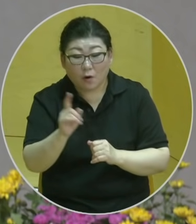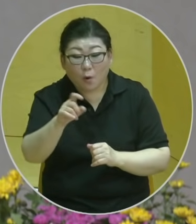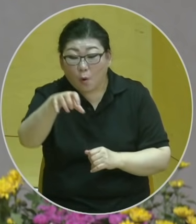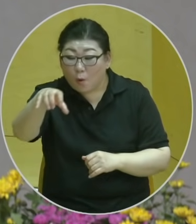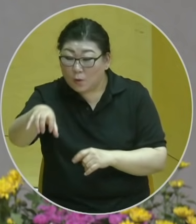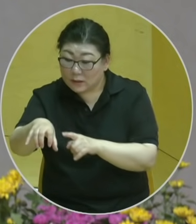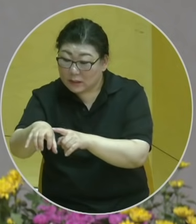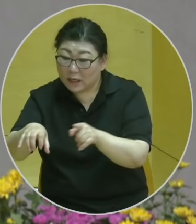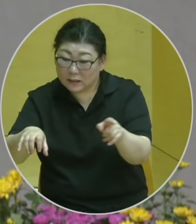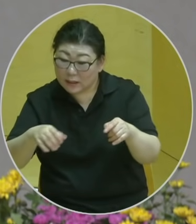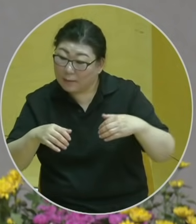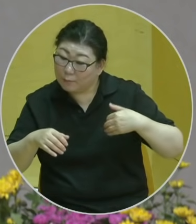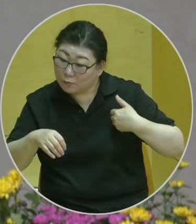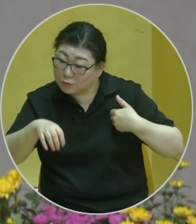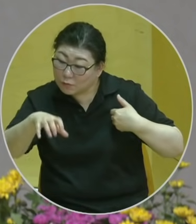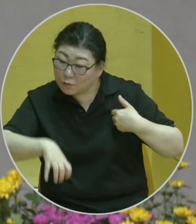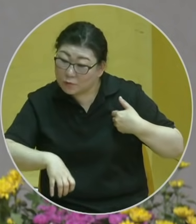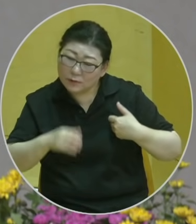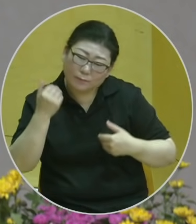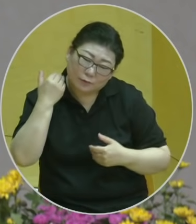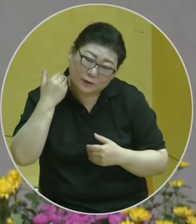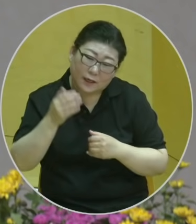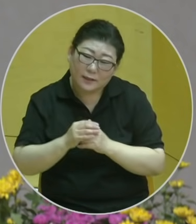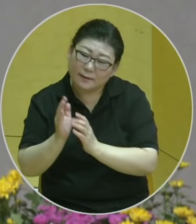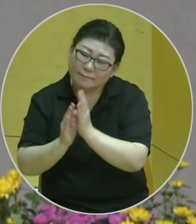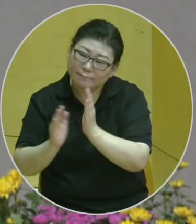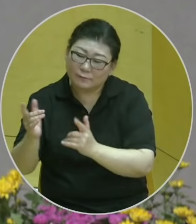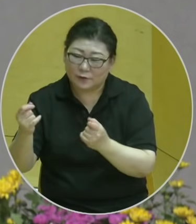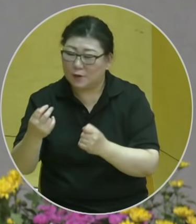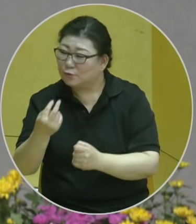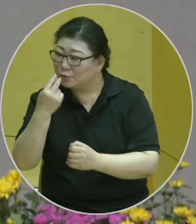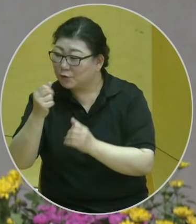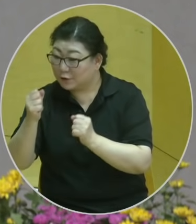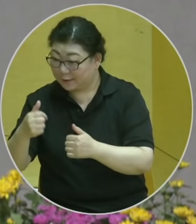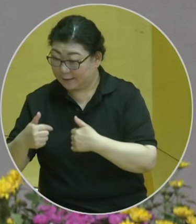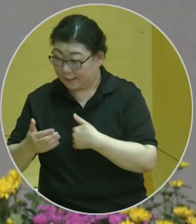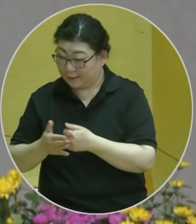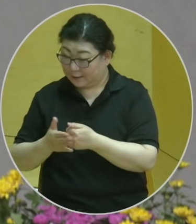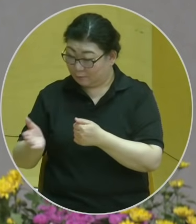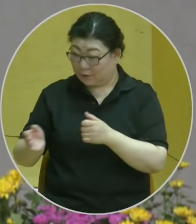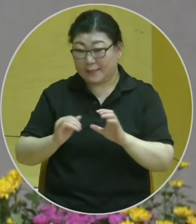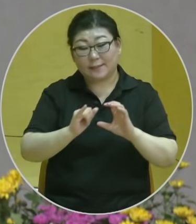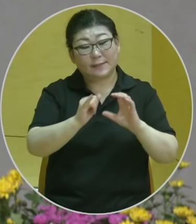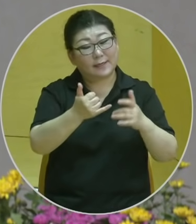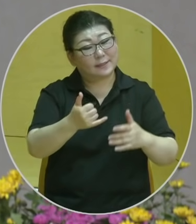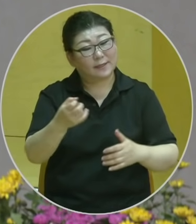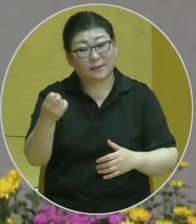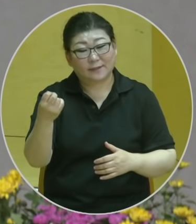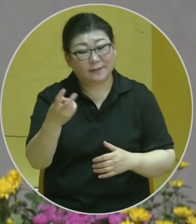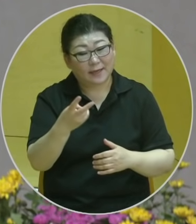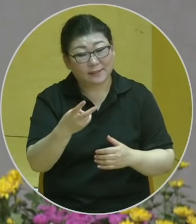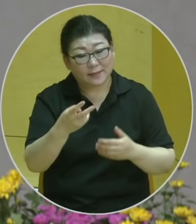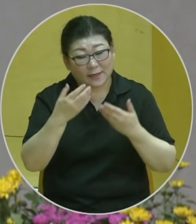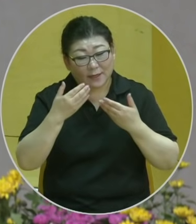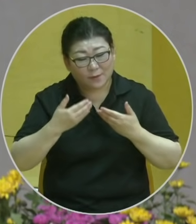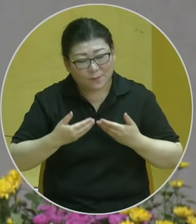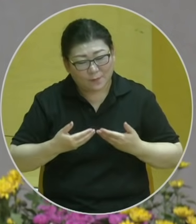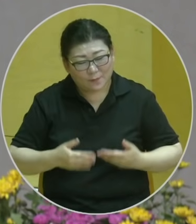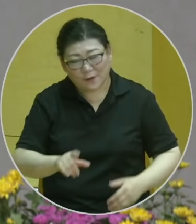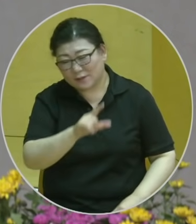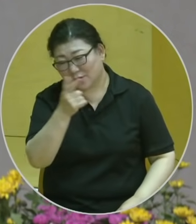모르는 곳에 보이지 않는 풀잎처럼 숨쉬고 있는 나 한 사람으로 하여 세상은 다시 한번 고요한 저녁이